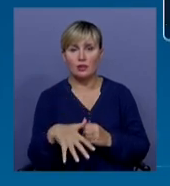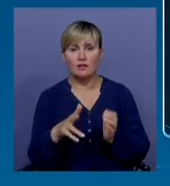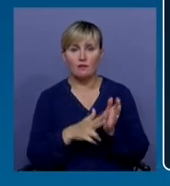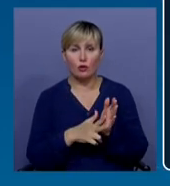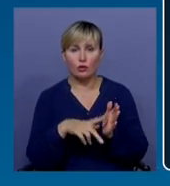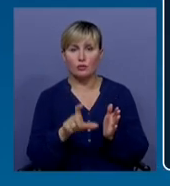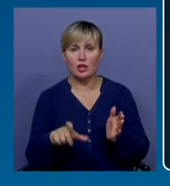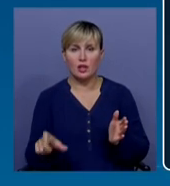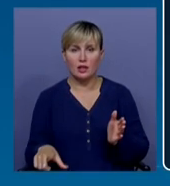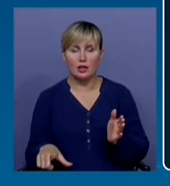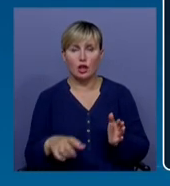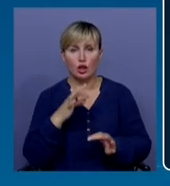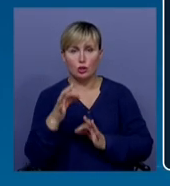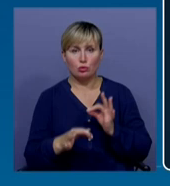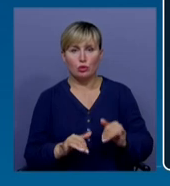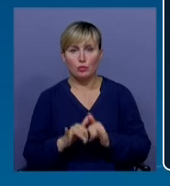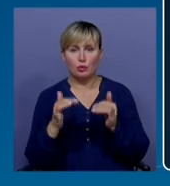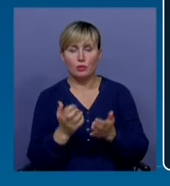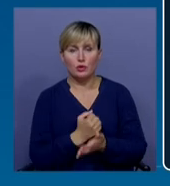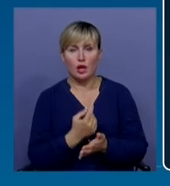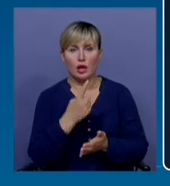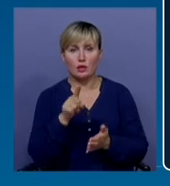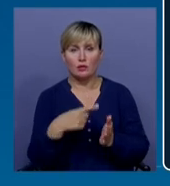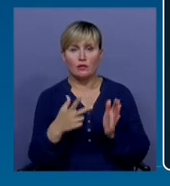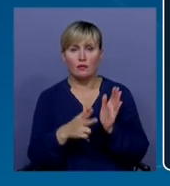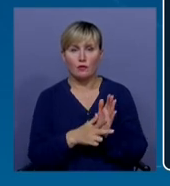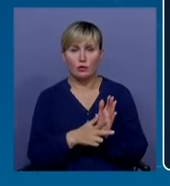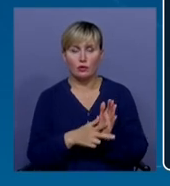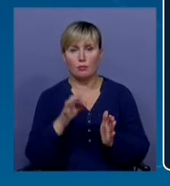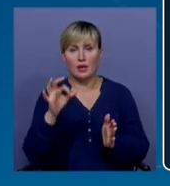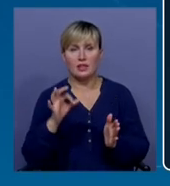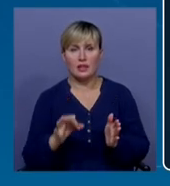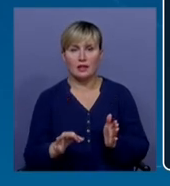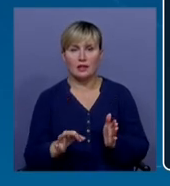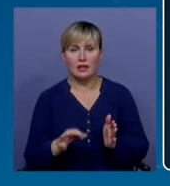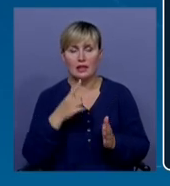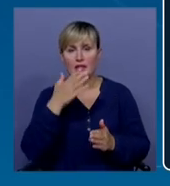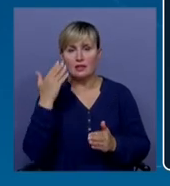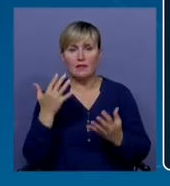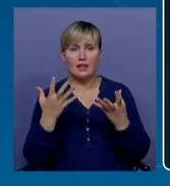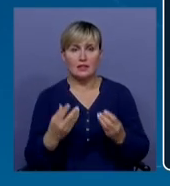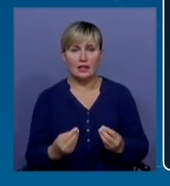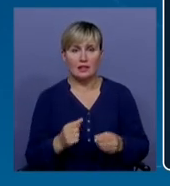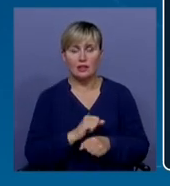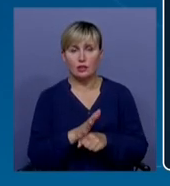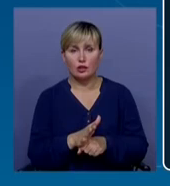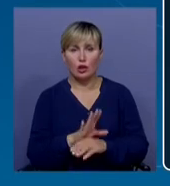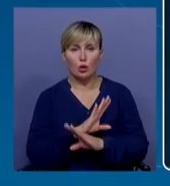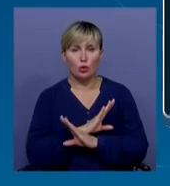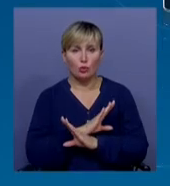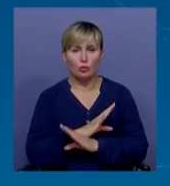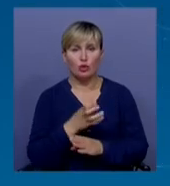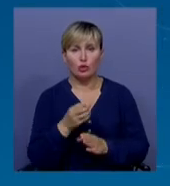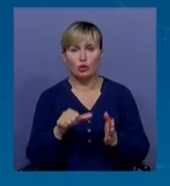13558 пациентов. Суточный прирост составил 1,8%. За минувший день COVID-19 унес жизни